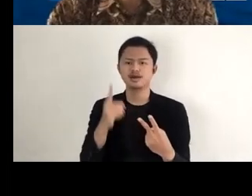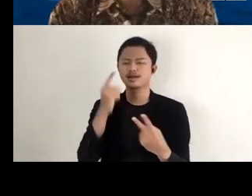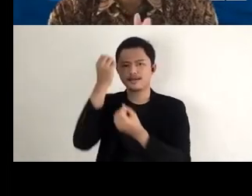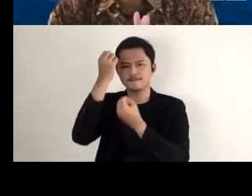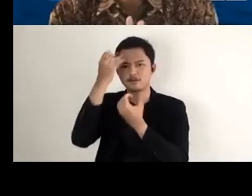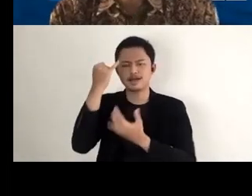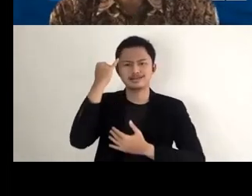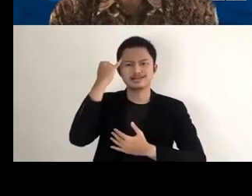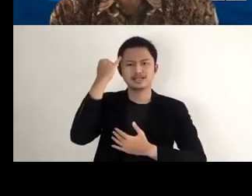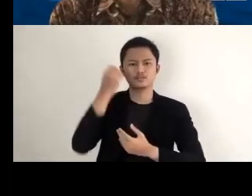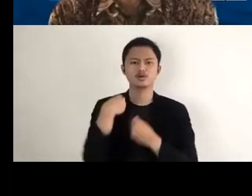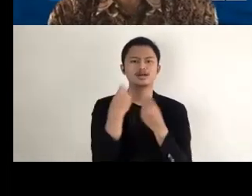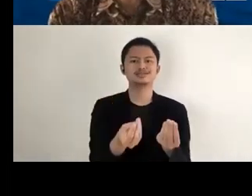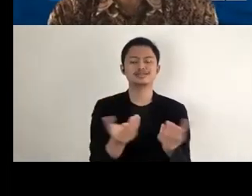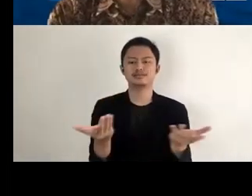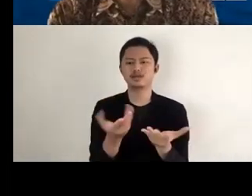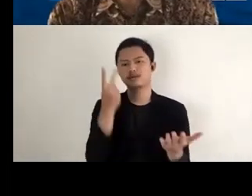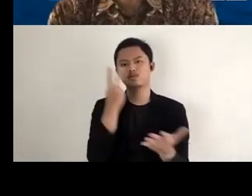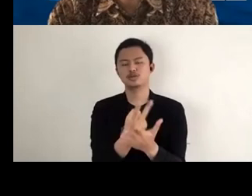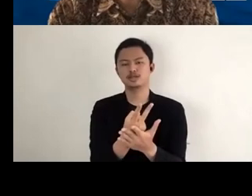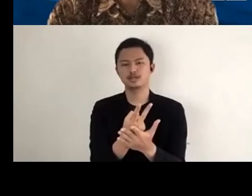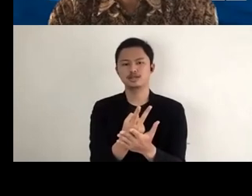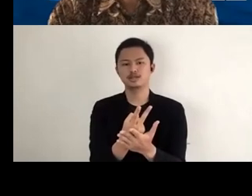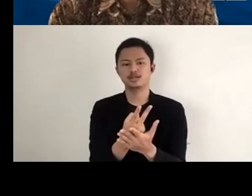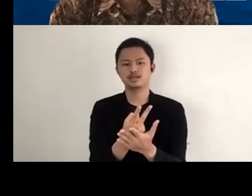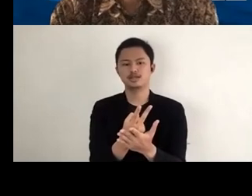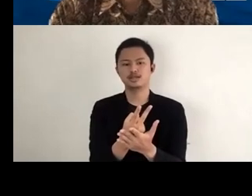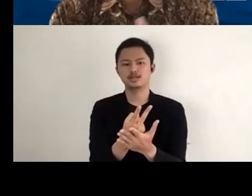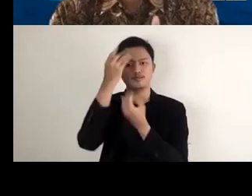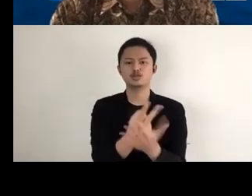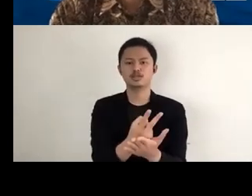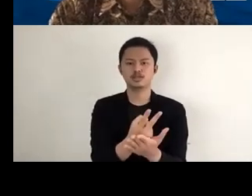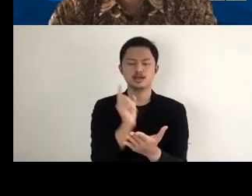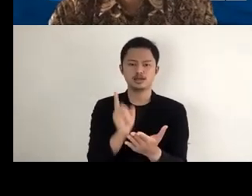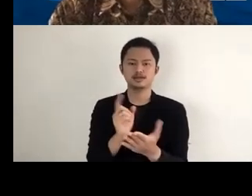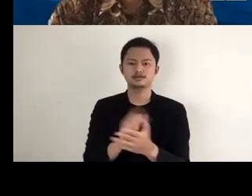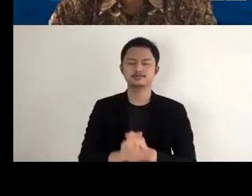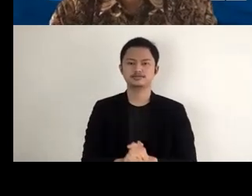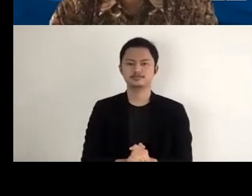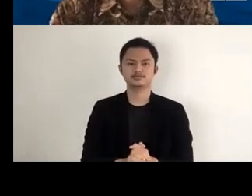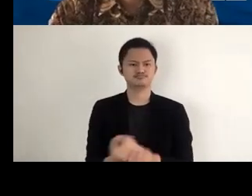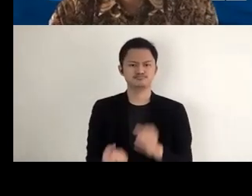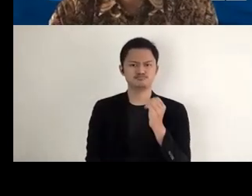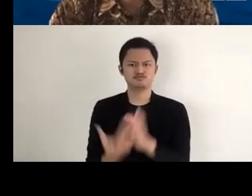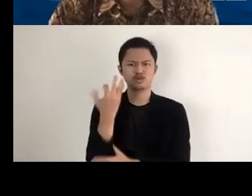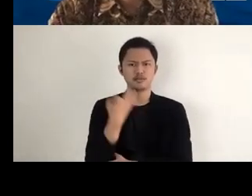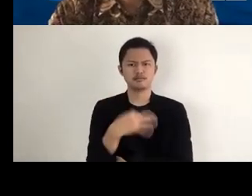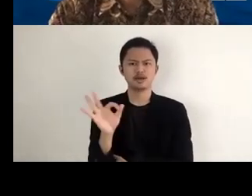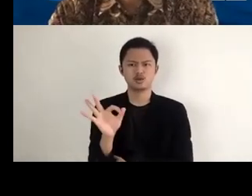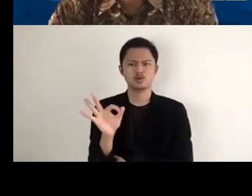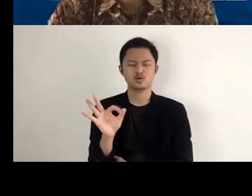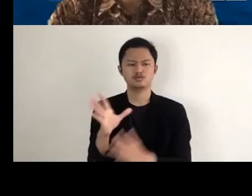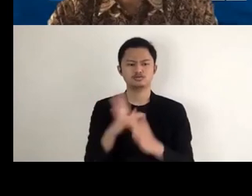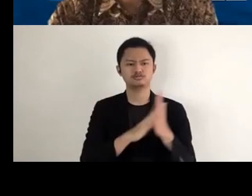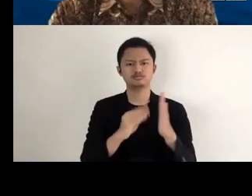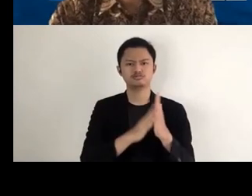dan pengetahuan berbasis bukti tadi epidenbest information yang termutakhir kan yang dapat Tunjukkan